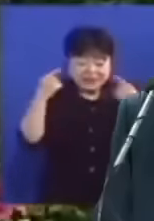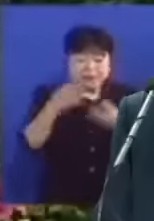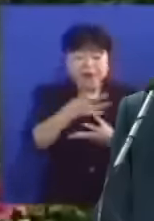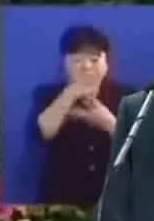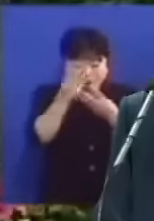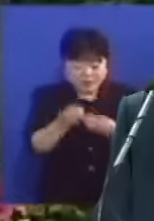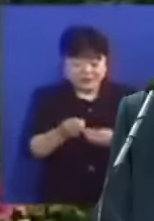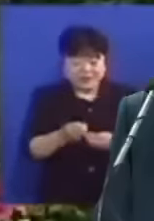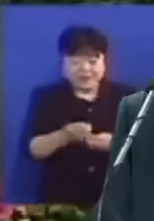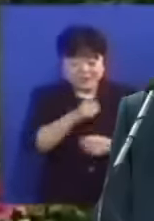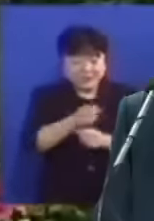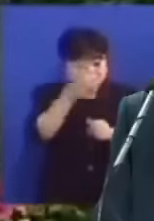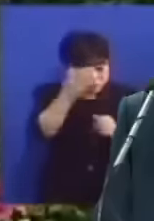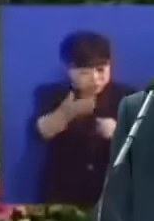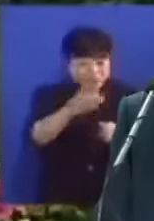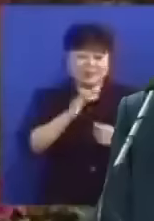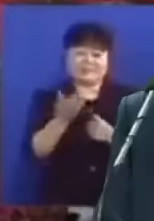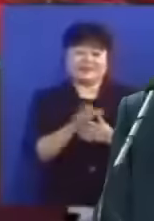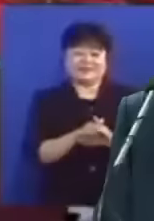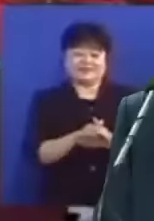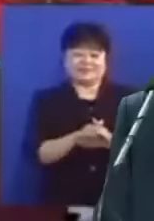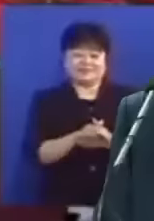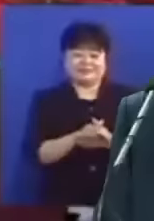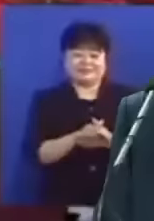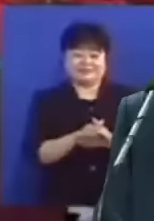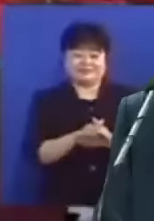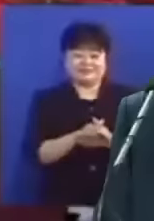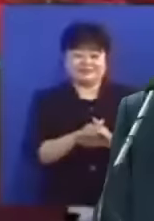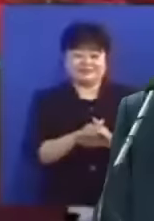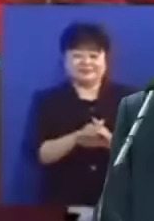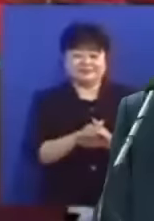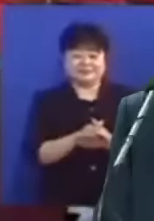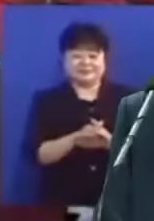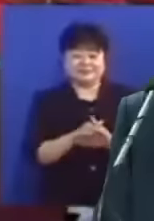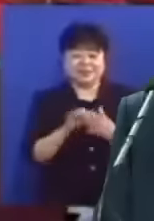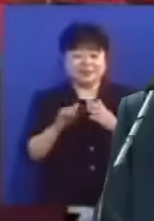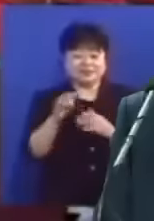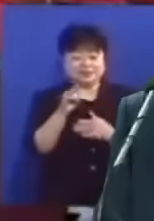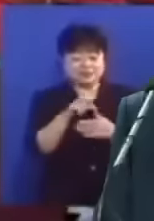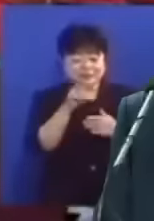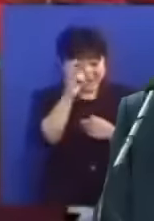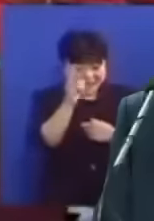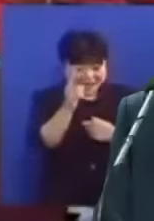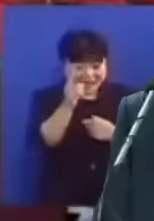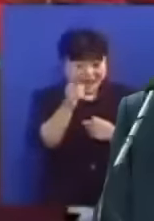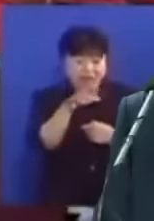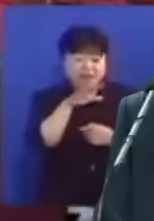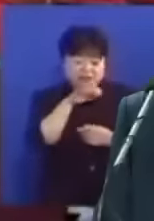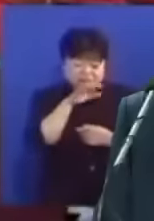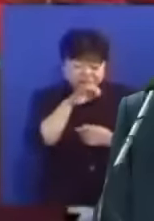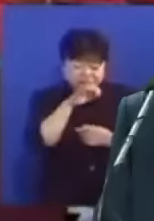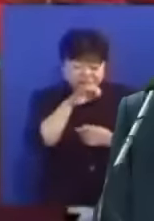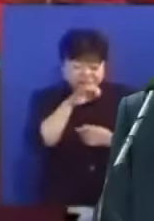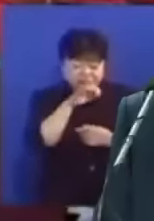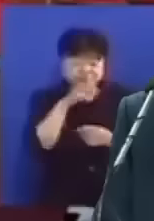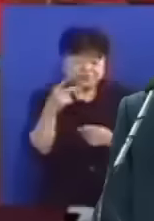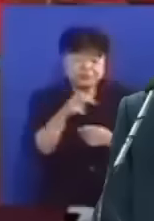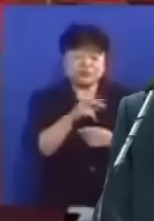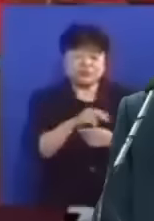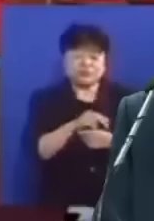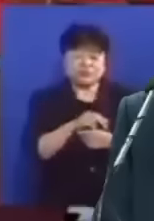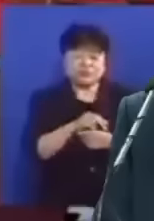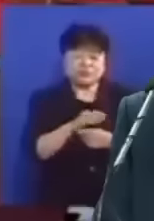이에게 자유를 가져오는 것을 알아야 되는 것입니다. 가족 중에 한 사람이 원망과 불평을 자꾸